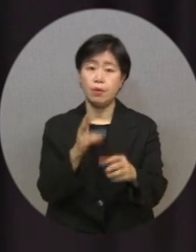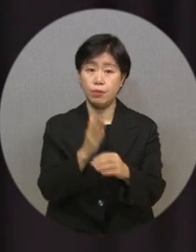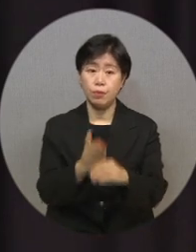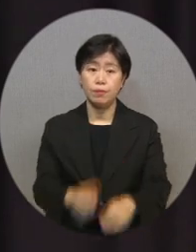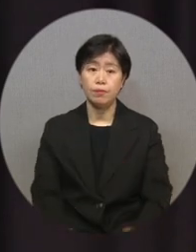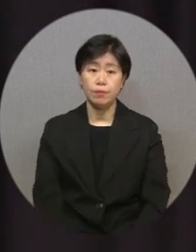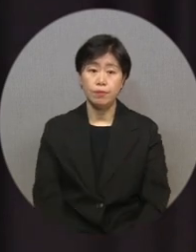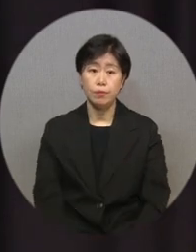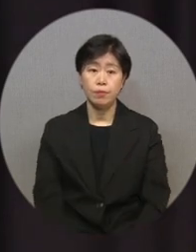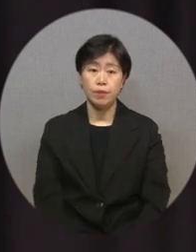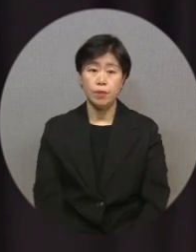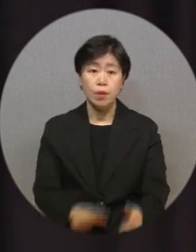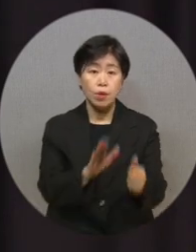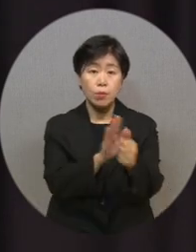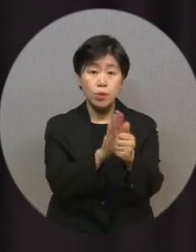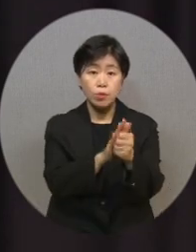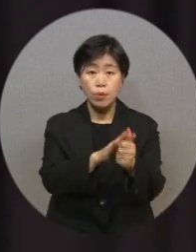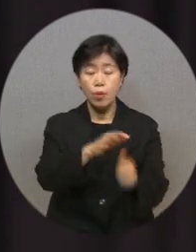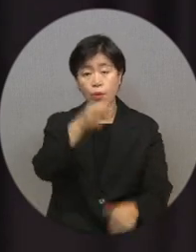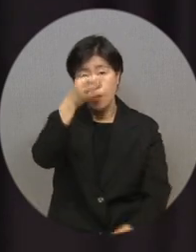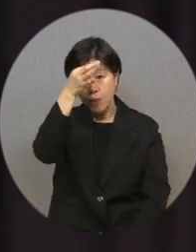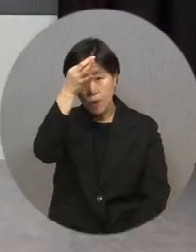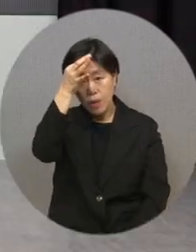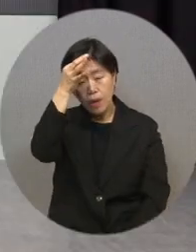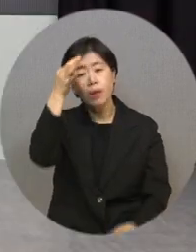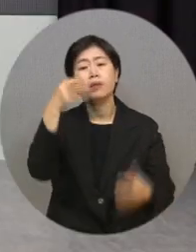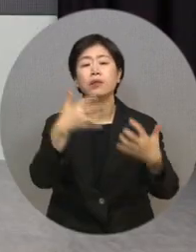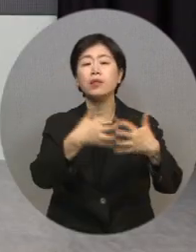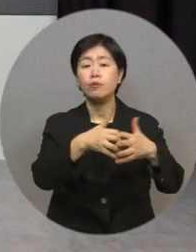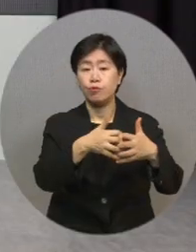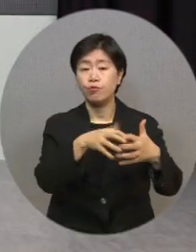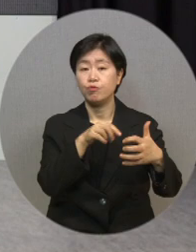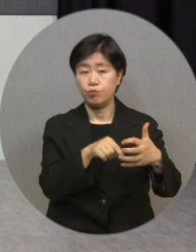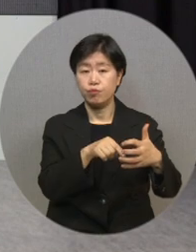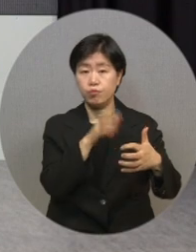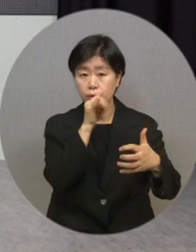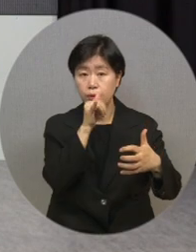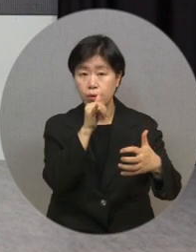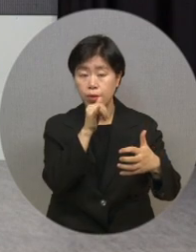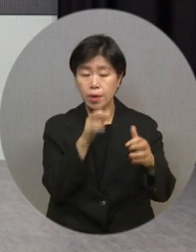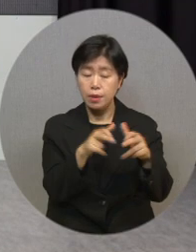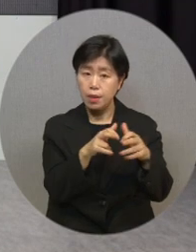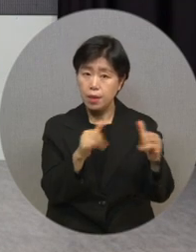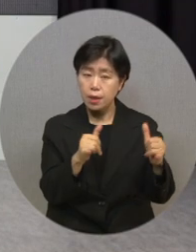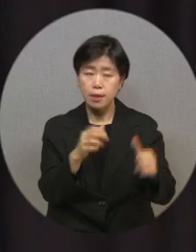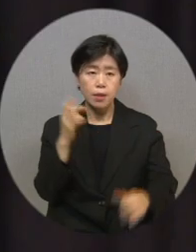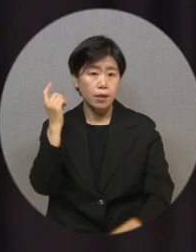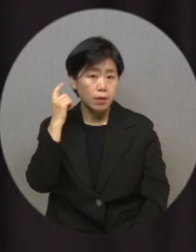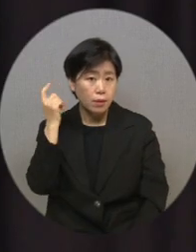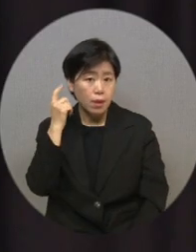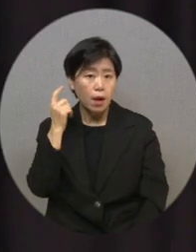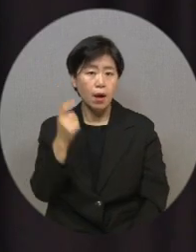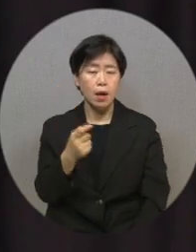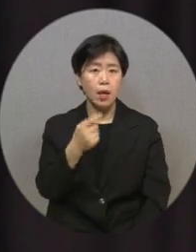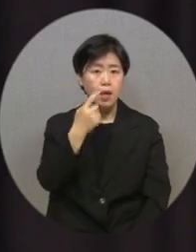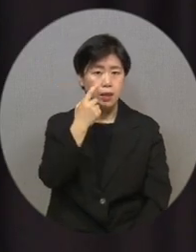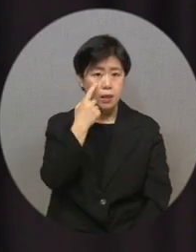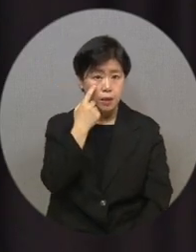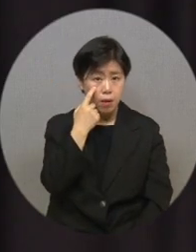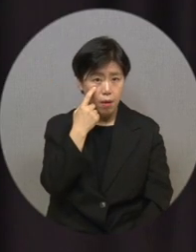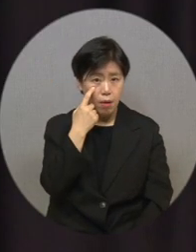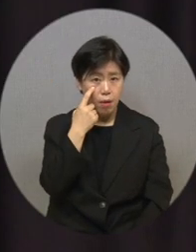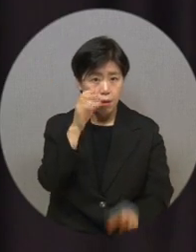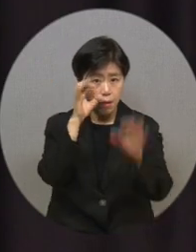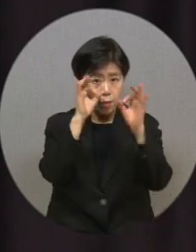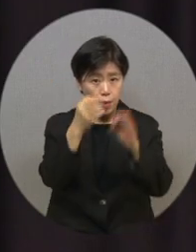아 신체적인 부분을 조금 보조하거나 아니면은 어 그분의 청각이나 시력 이런 감각